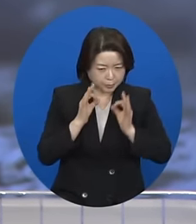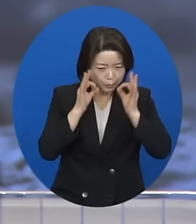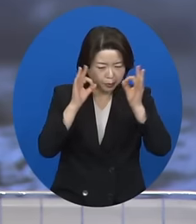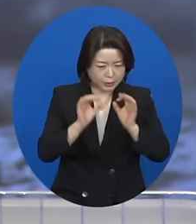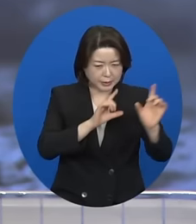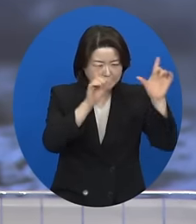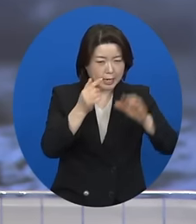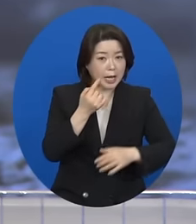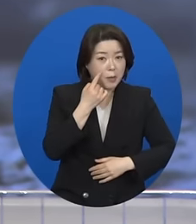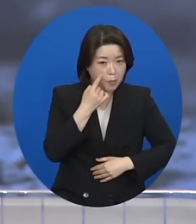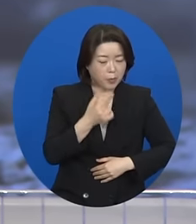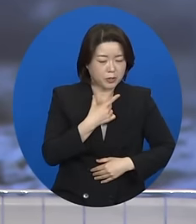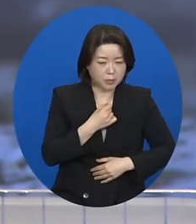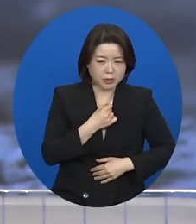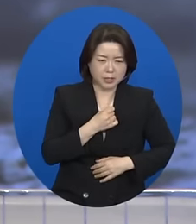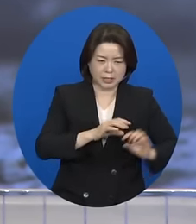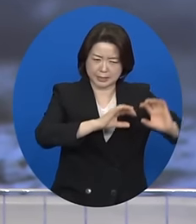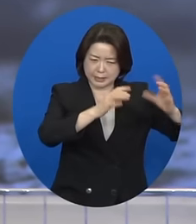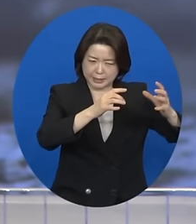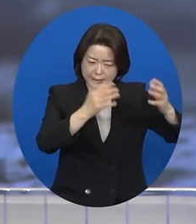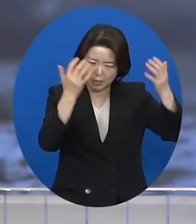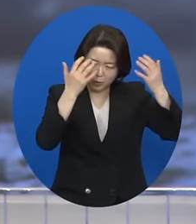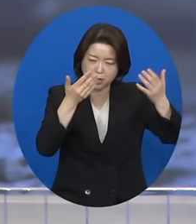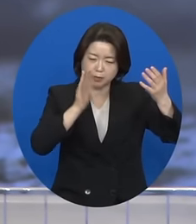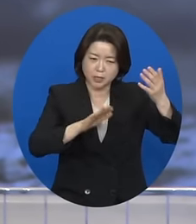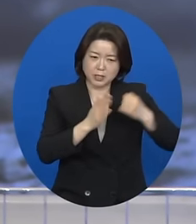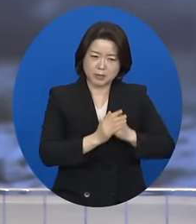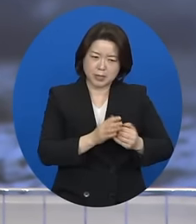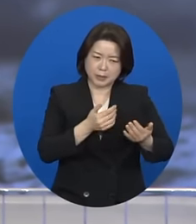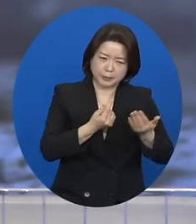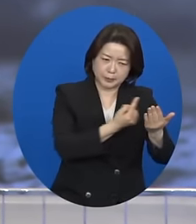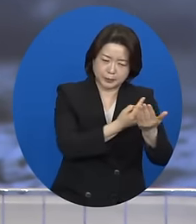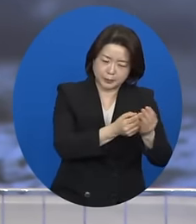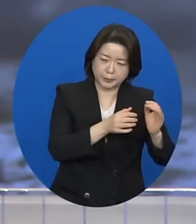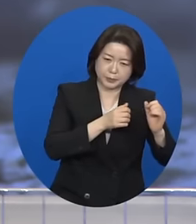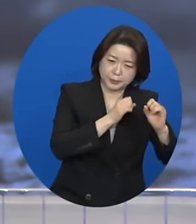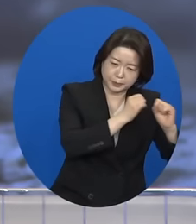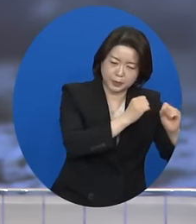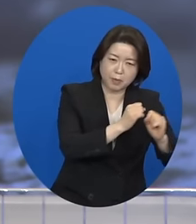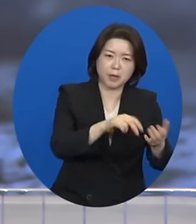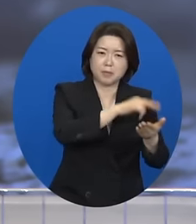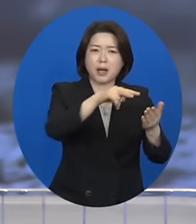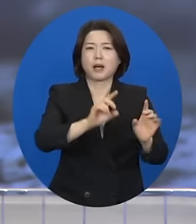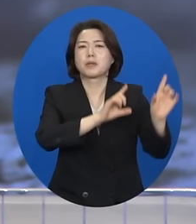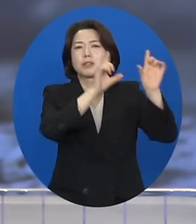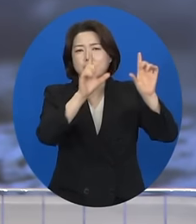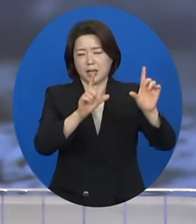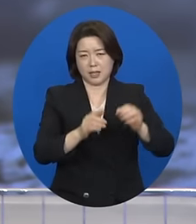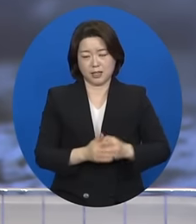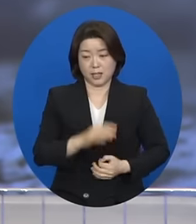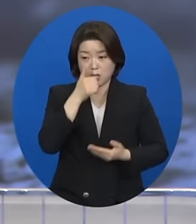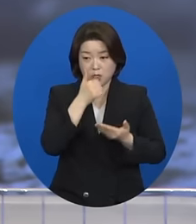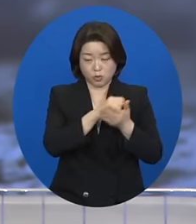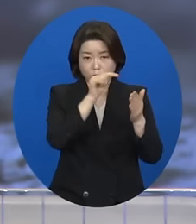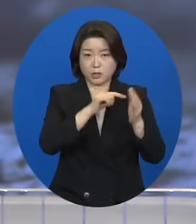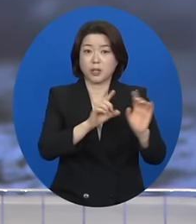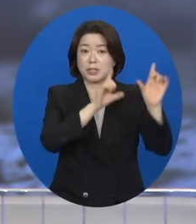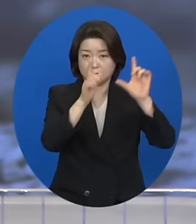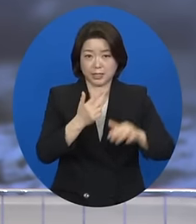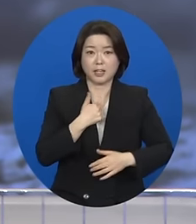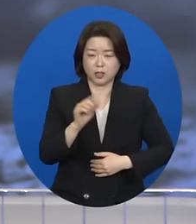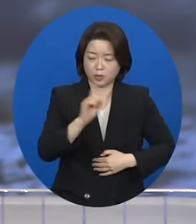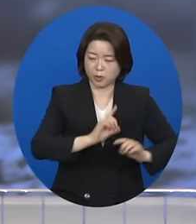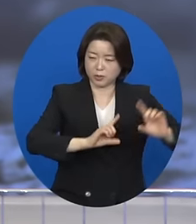살아보겠다며에서 상들을 방 속에 살아오던 어날